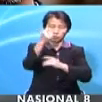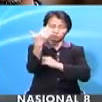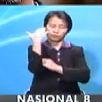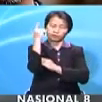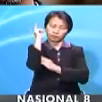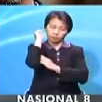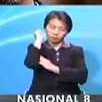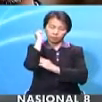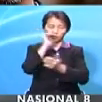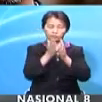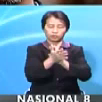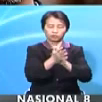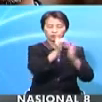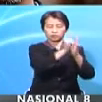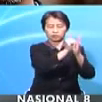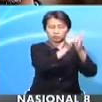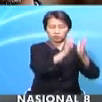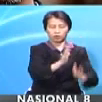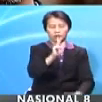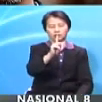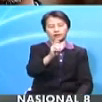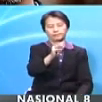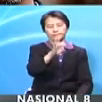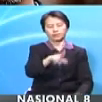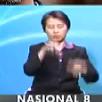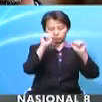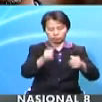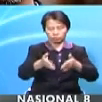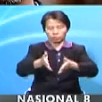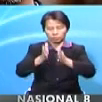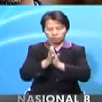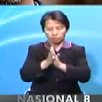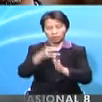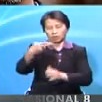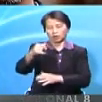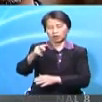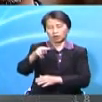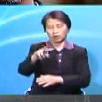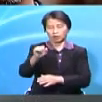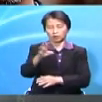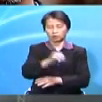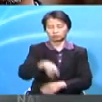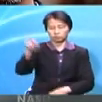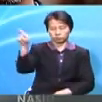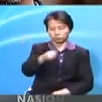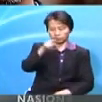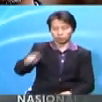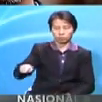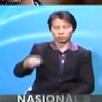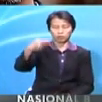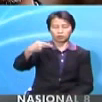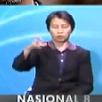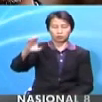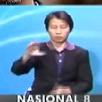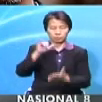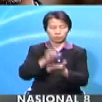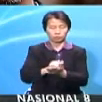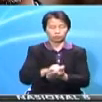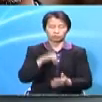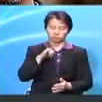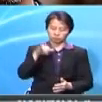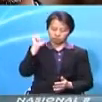sehubungan itu Hakim kamaldin Hasyim membenarkan permohonan Muhammad Hanif dan membatalkan permohonan have bioskop PES itu